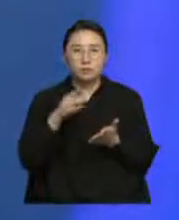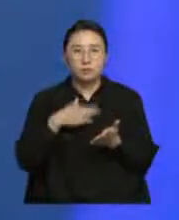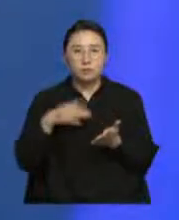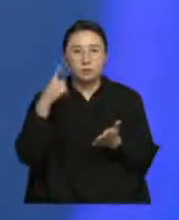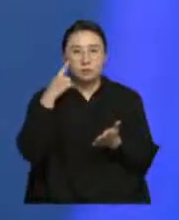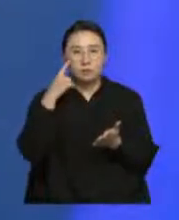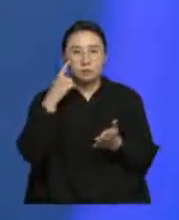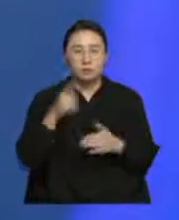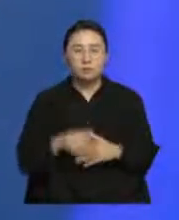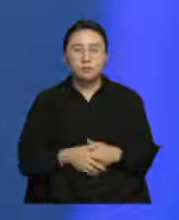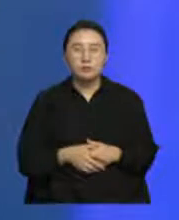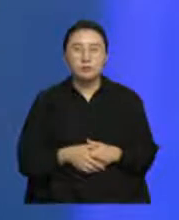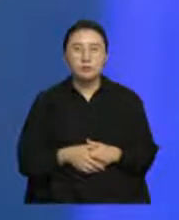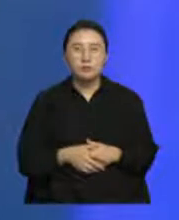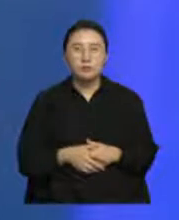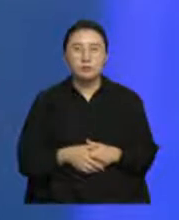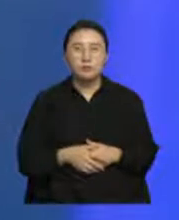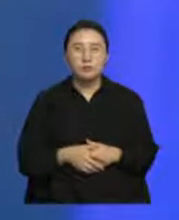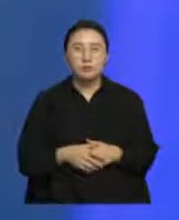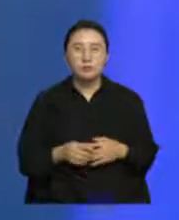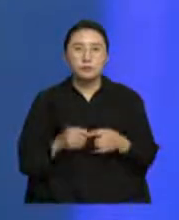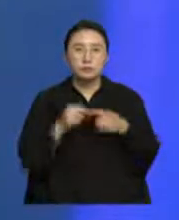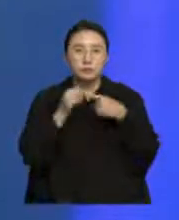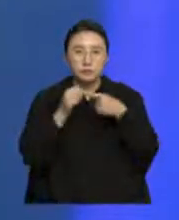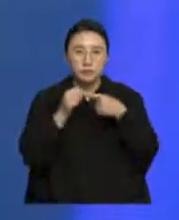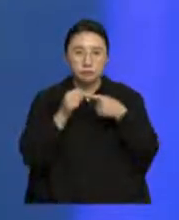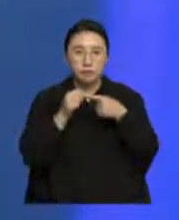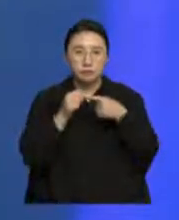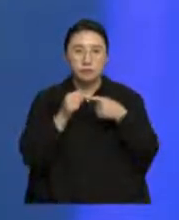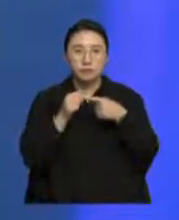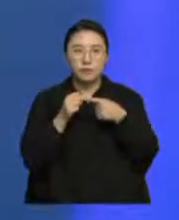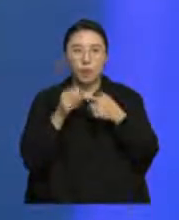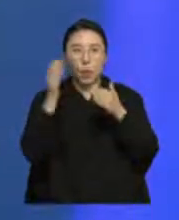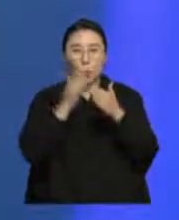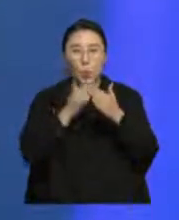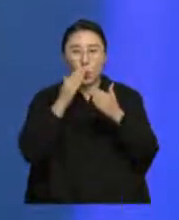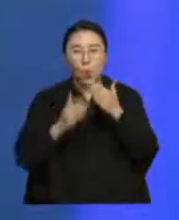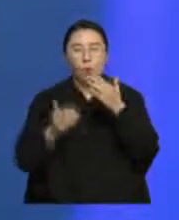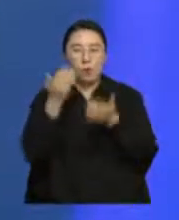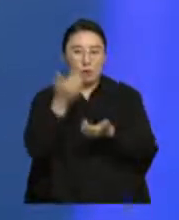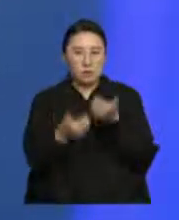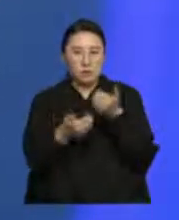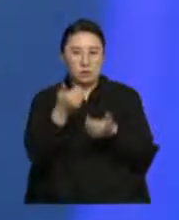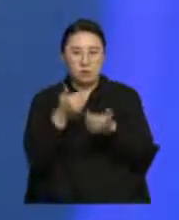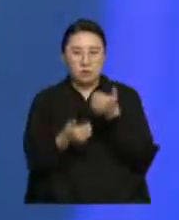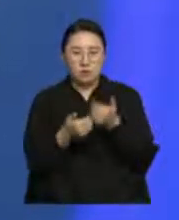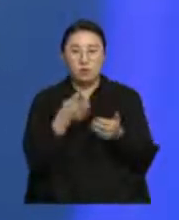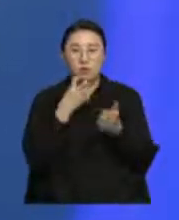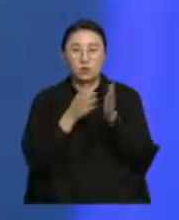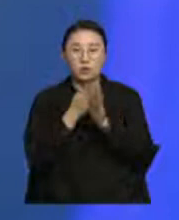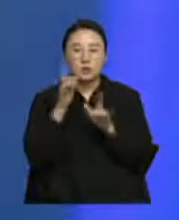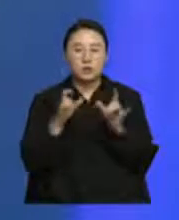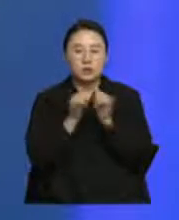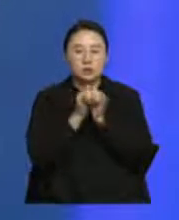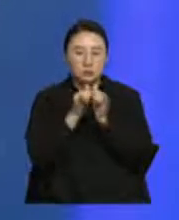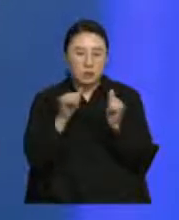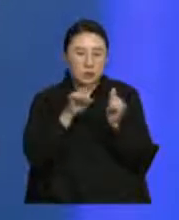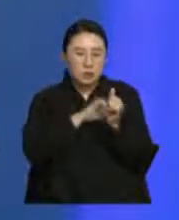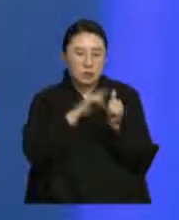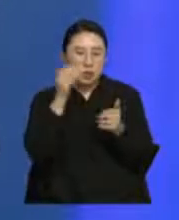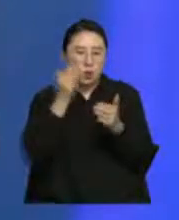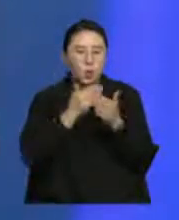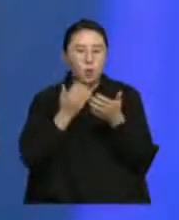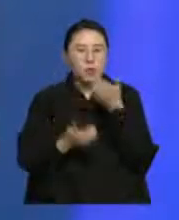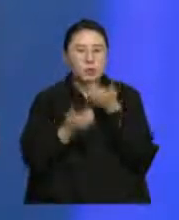키워드로 이슈를 알아보는 클릭 키워드입니다. 오늘의 첫 번째 키워드, 공공 갈등입니다. 서울 시민이 뽑은 가장